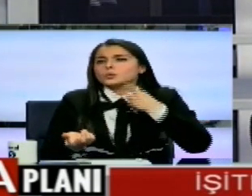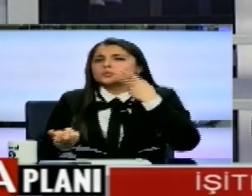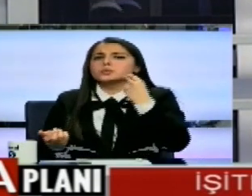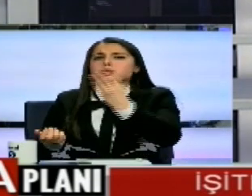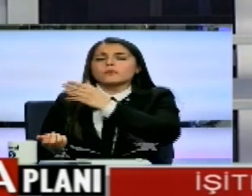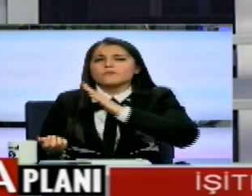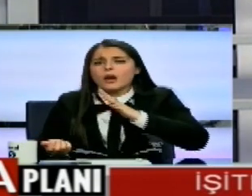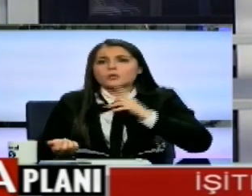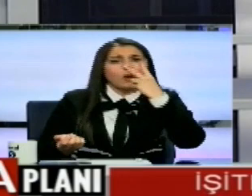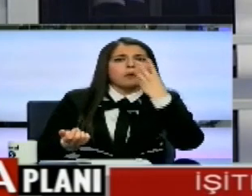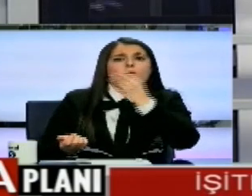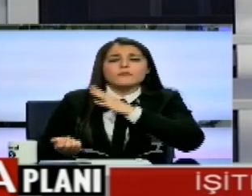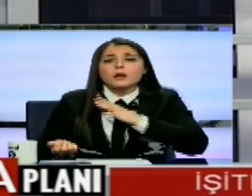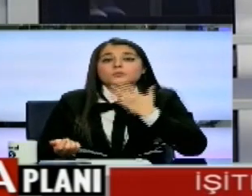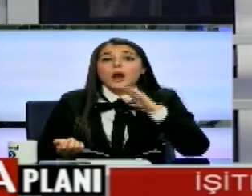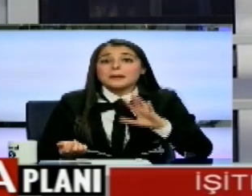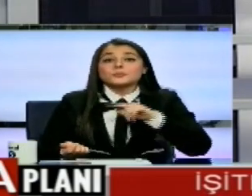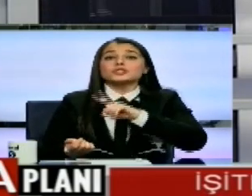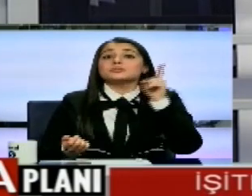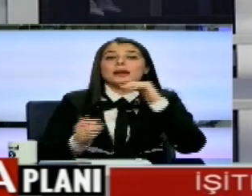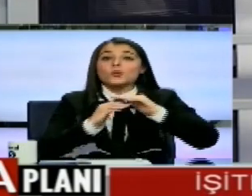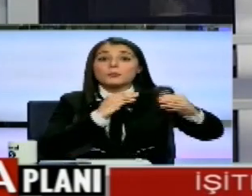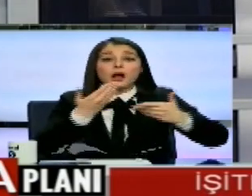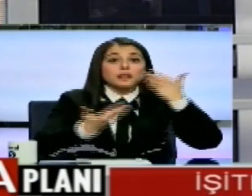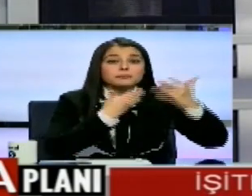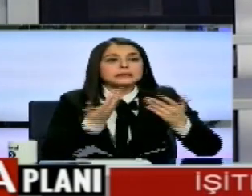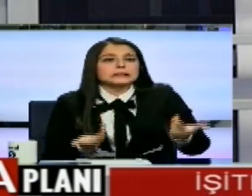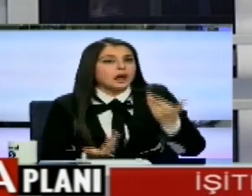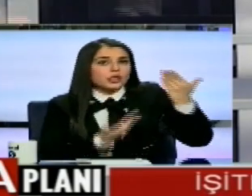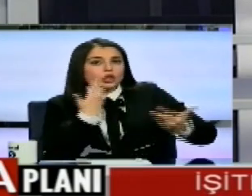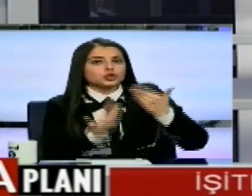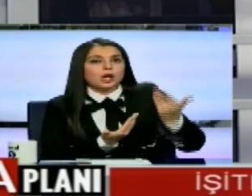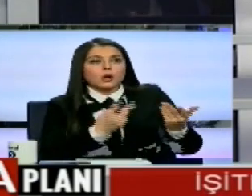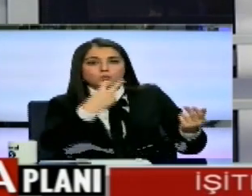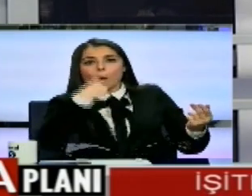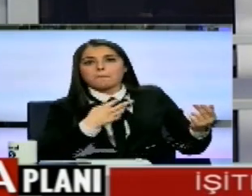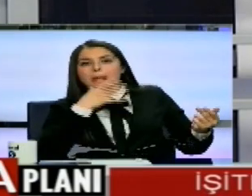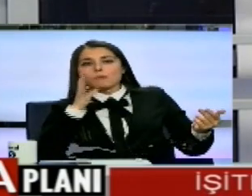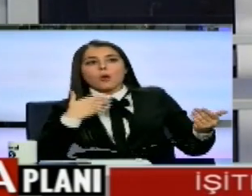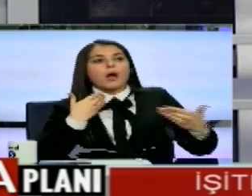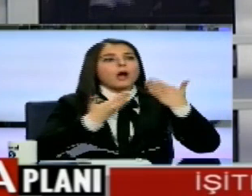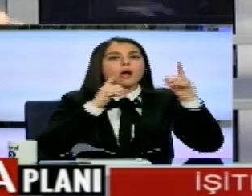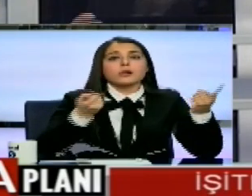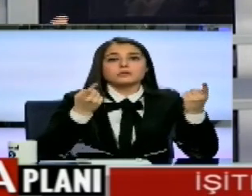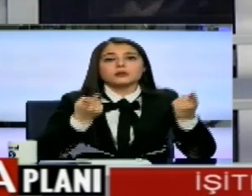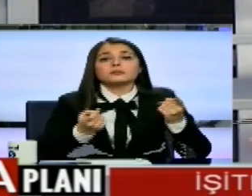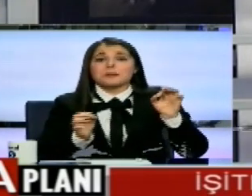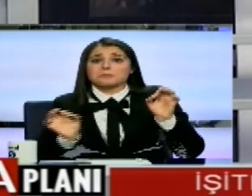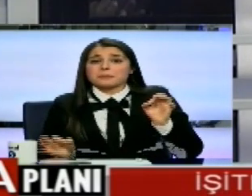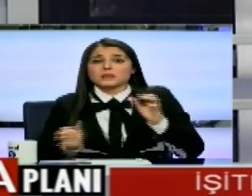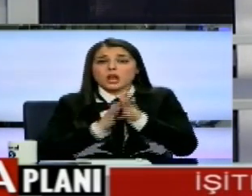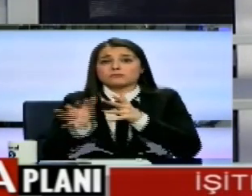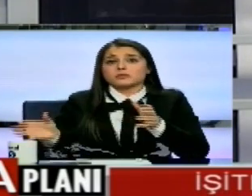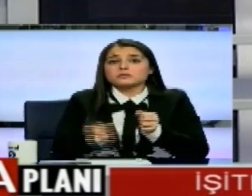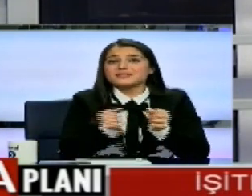dertlerini işten duyan insanlara anlatmaya çalışıyorlar. Nasıl anlatacaklar? Herkesin yanında tercüman da olmuyor. Ben şimdi